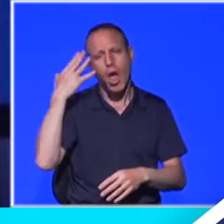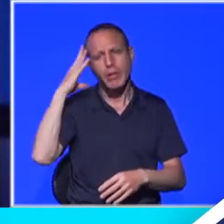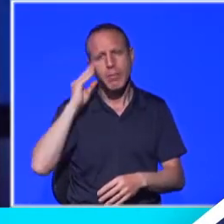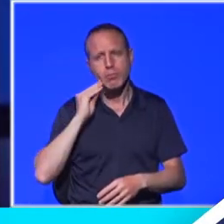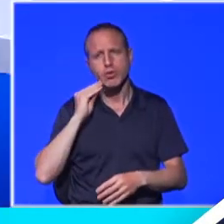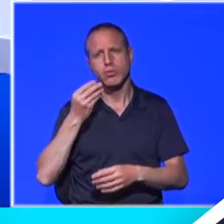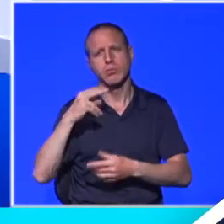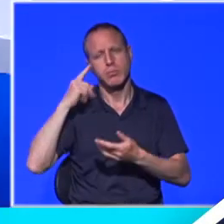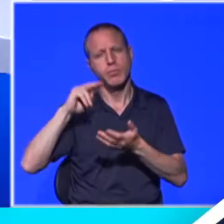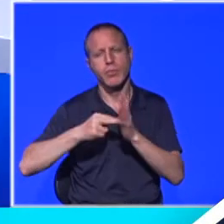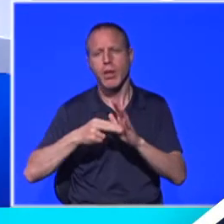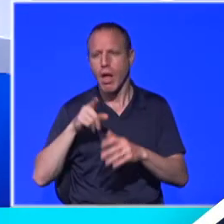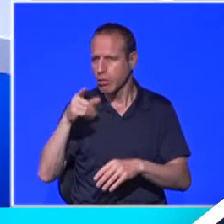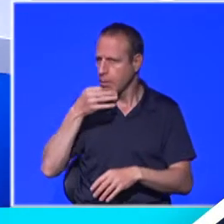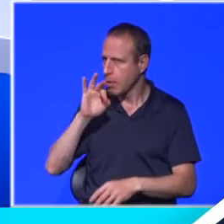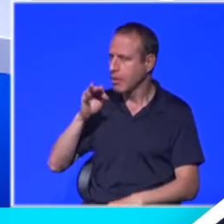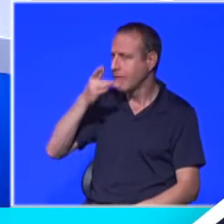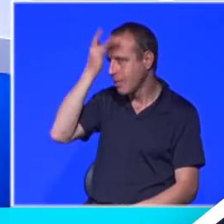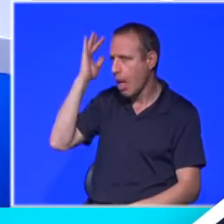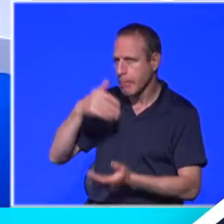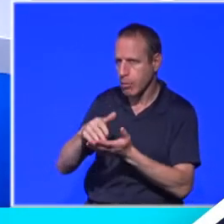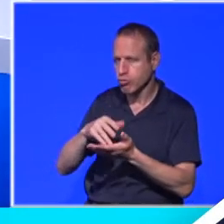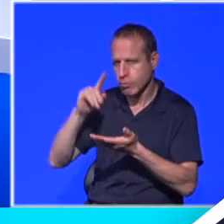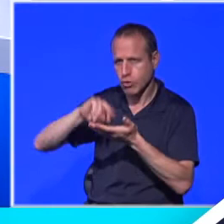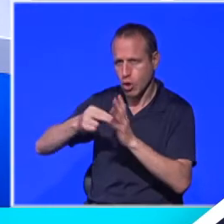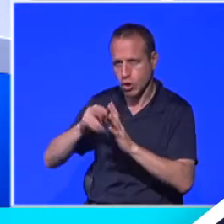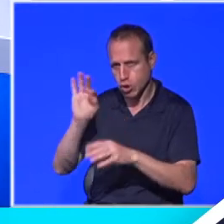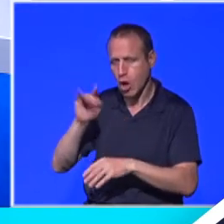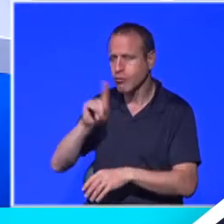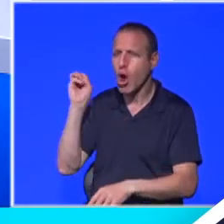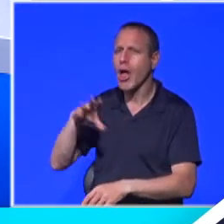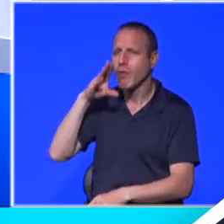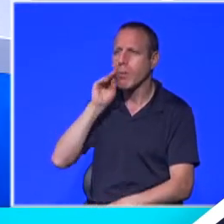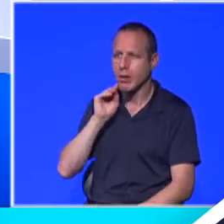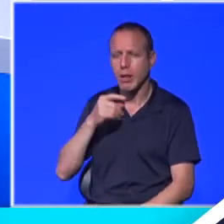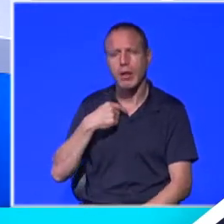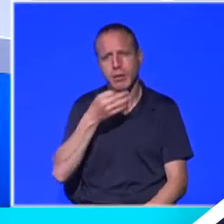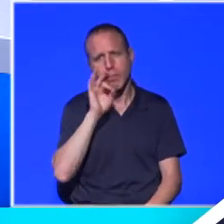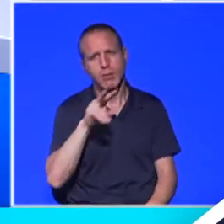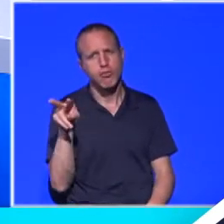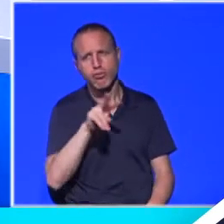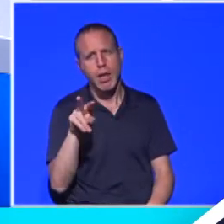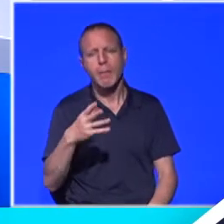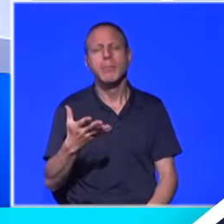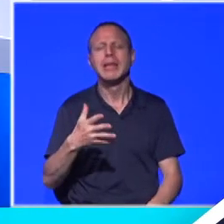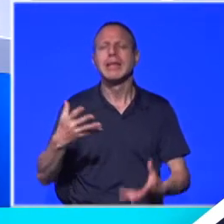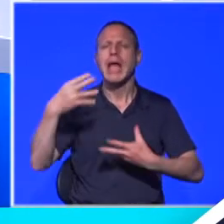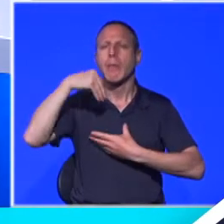אם כבר, שטראמפ ימשיך במדיניות שלו, ושלא יבוא ביידן עם השינויים. אני הייתי מעדיף ששניהם יאמצו את תוכנית